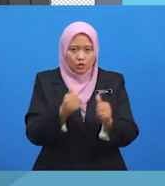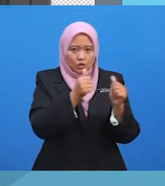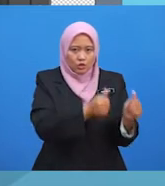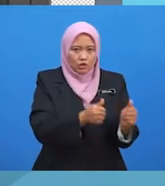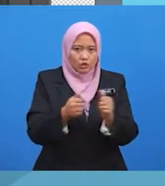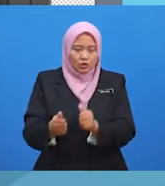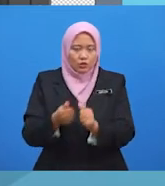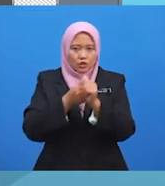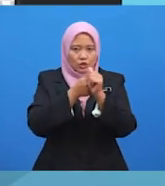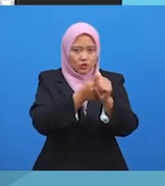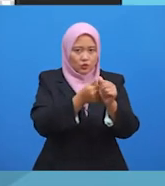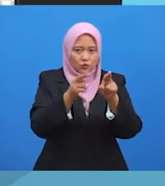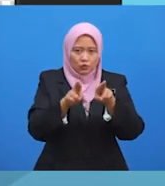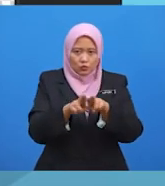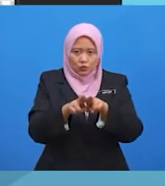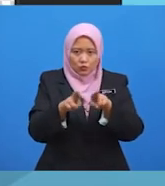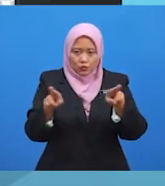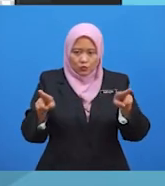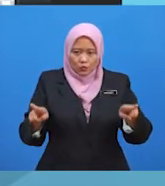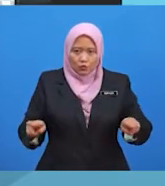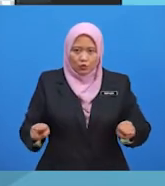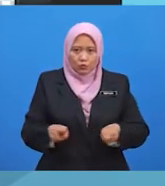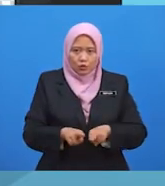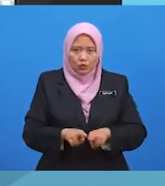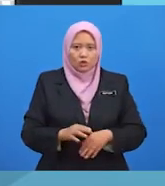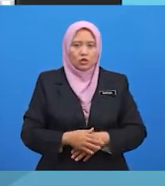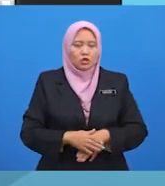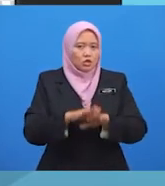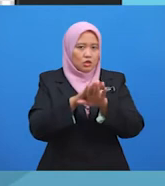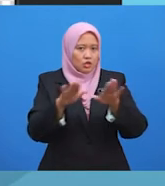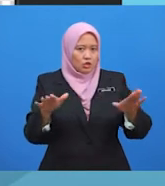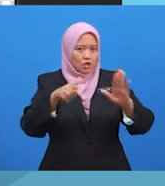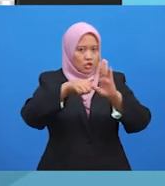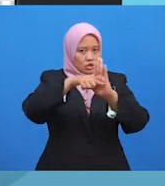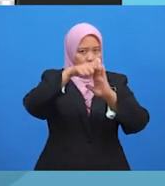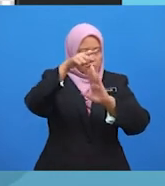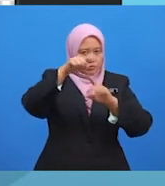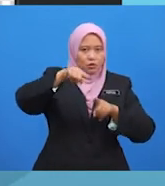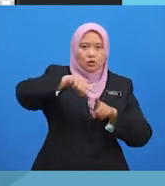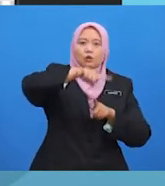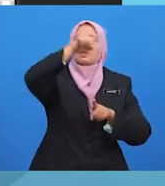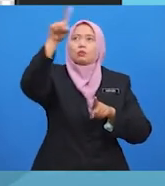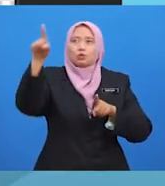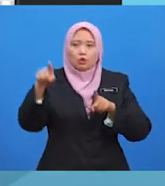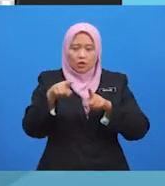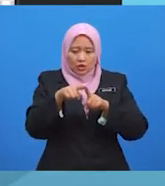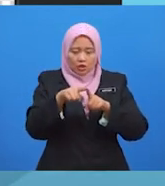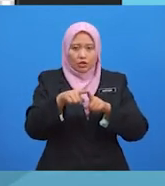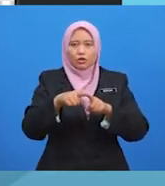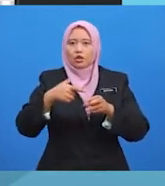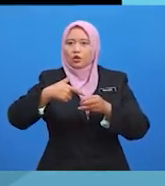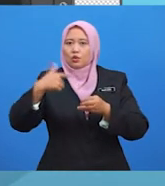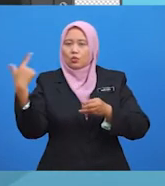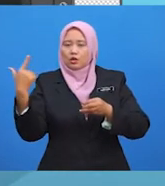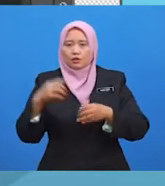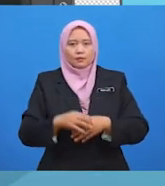Pastikan gambar tidak melebihi kebulatan luar dan klik butang Enter.